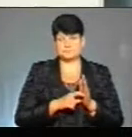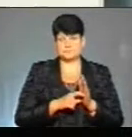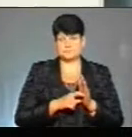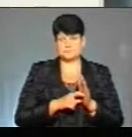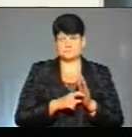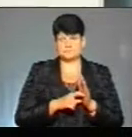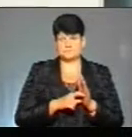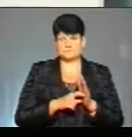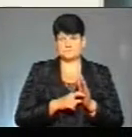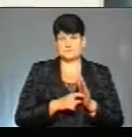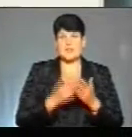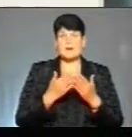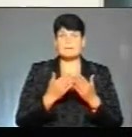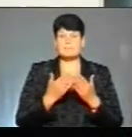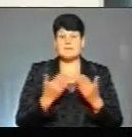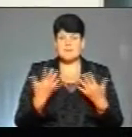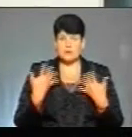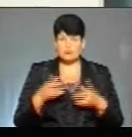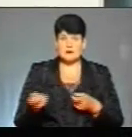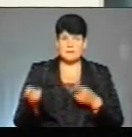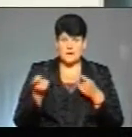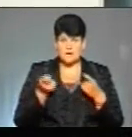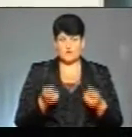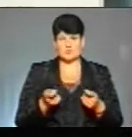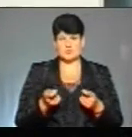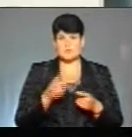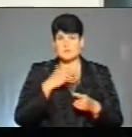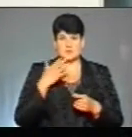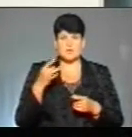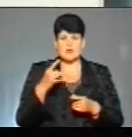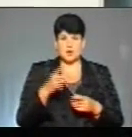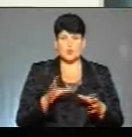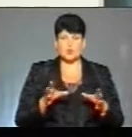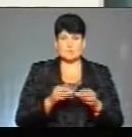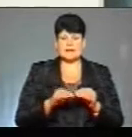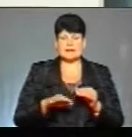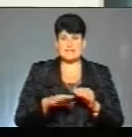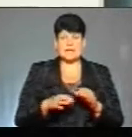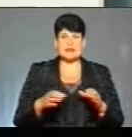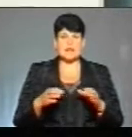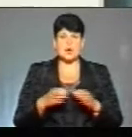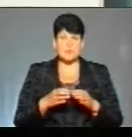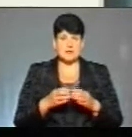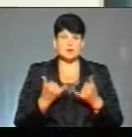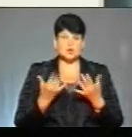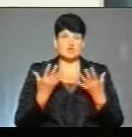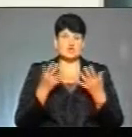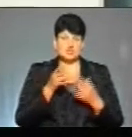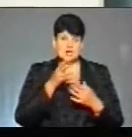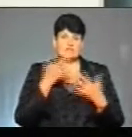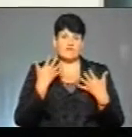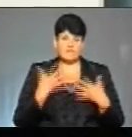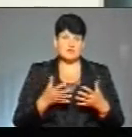що меблі вже завозяться, і ряд районів та об'єднаних територіальних громад на сьогоднішній час